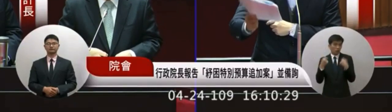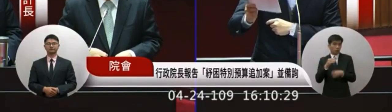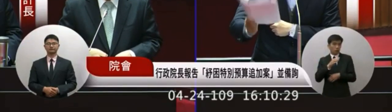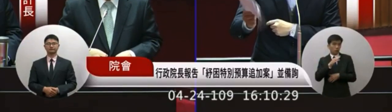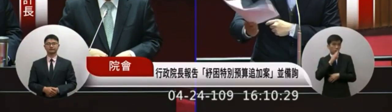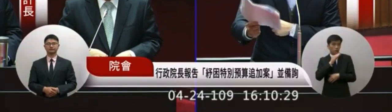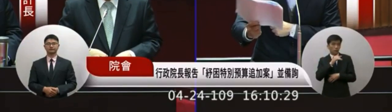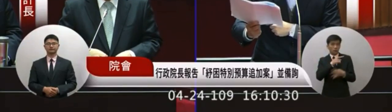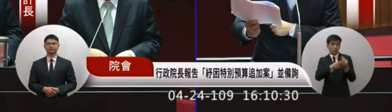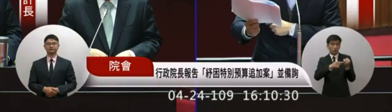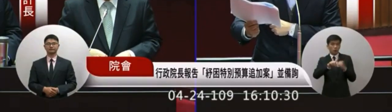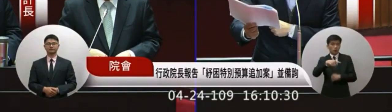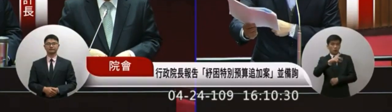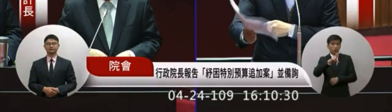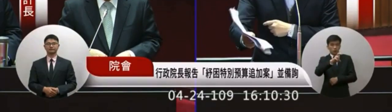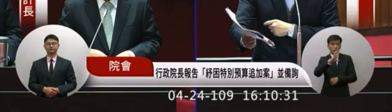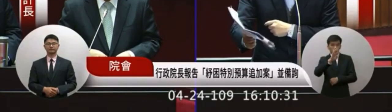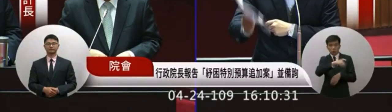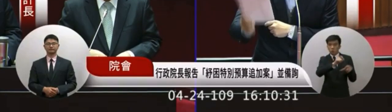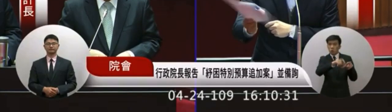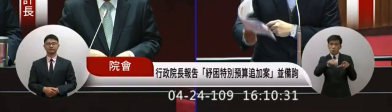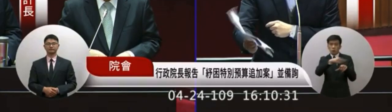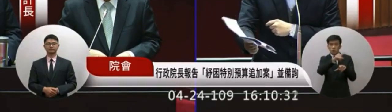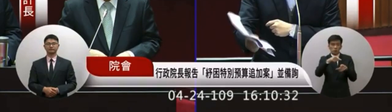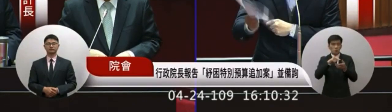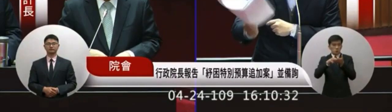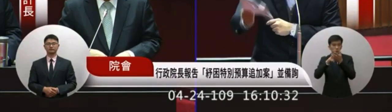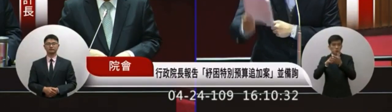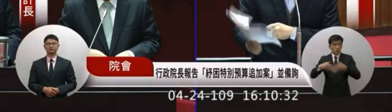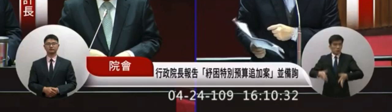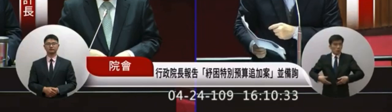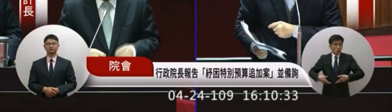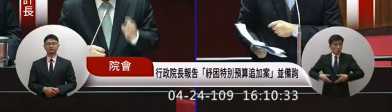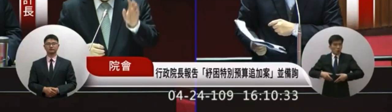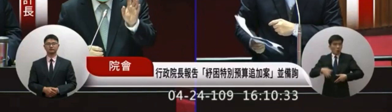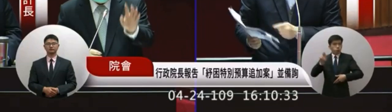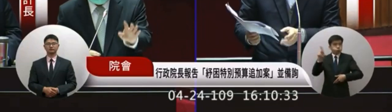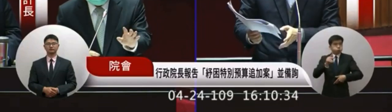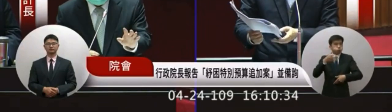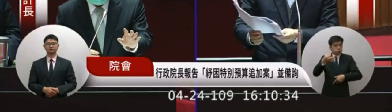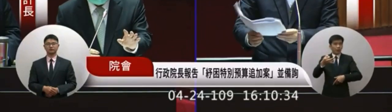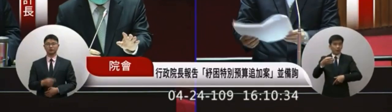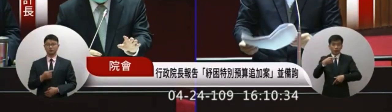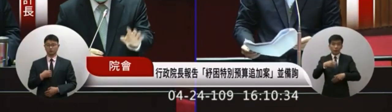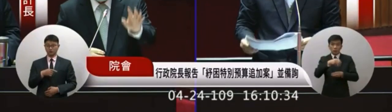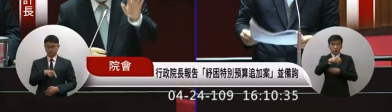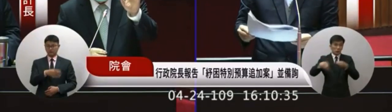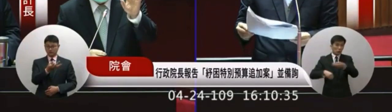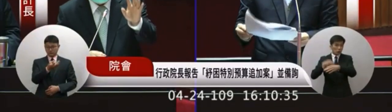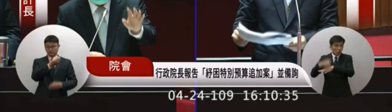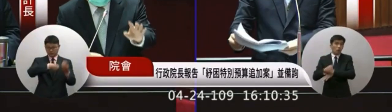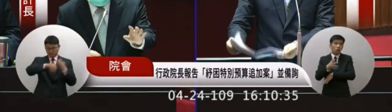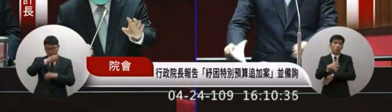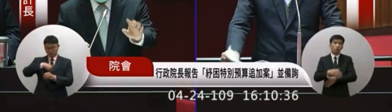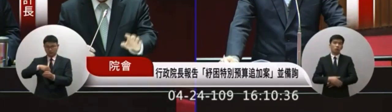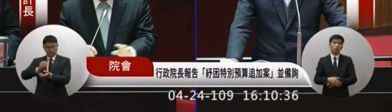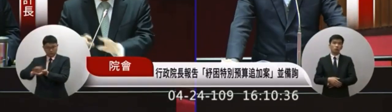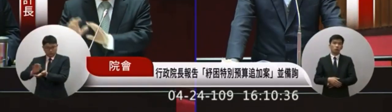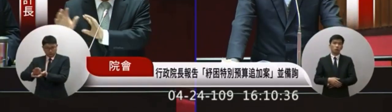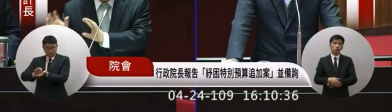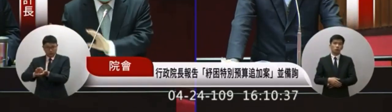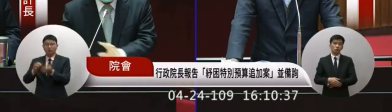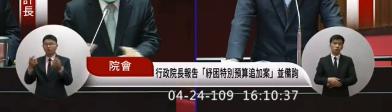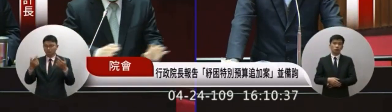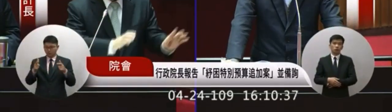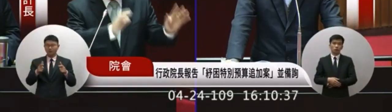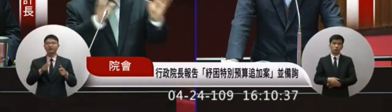147万家中小企业救命的钱、救急的钱，你会把它移出来？ 我没有把它移出来，而是说它必要的